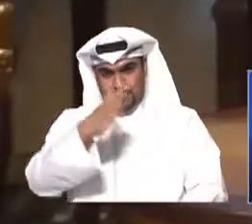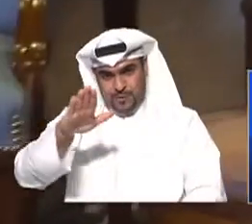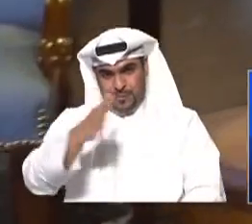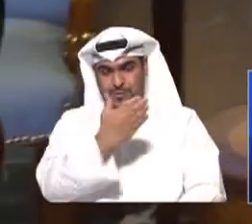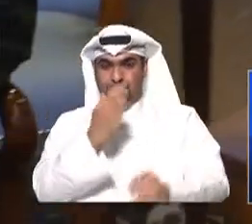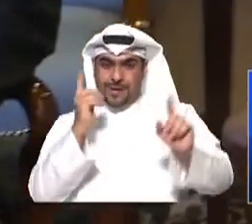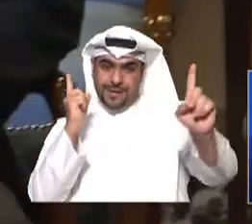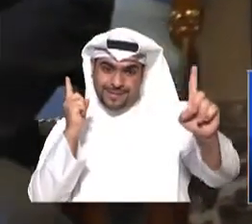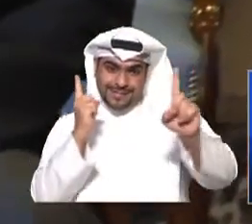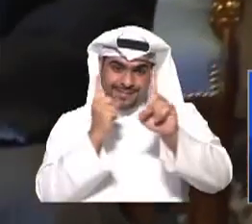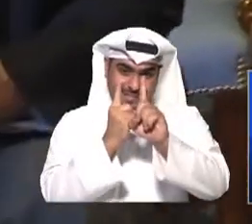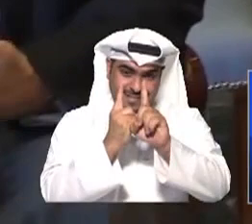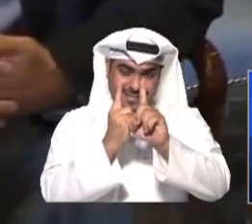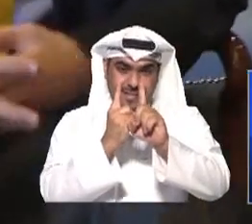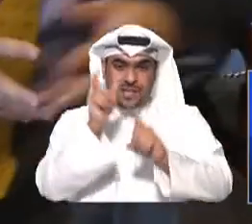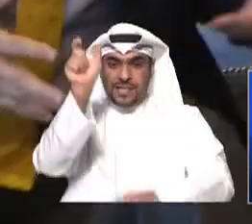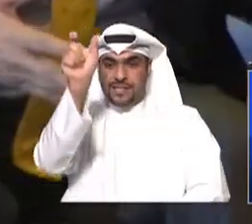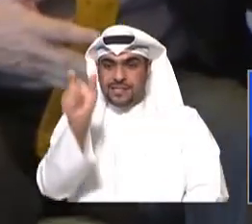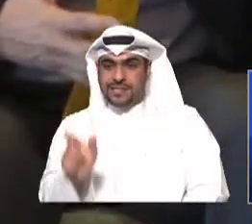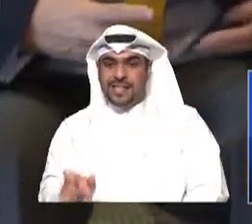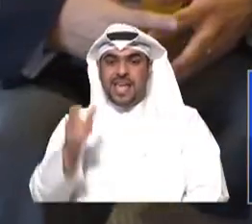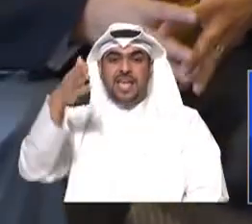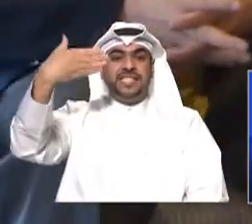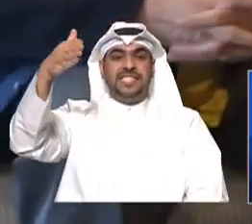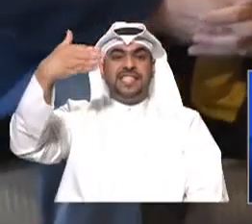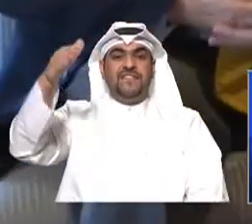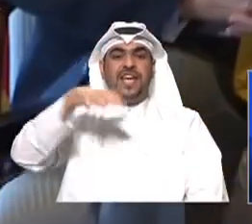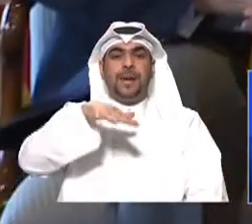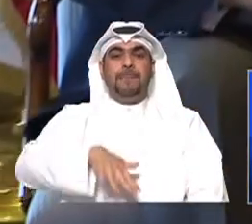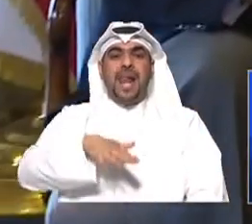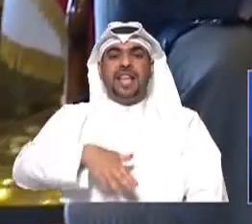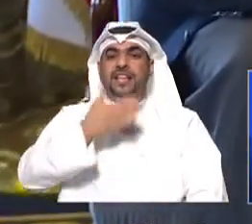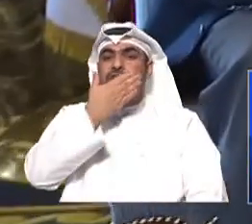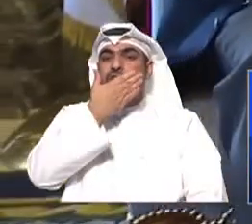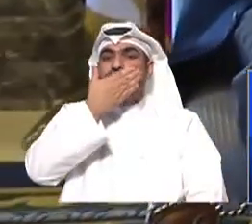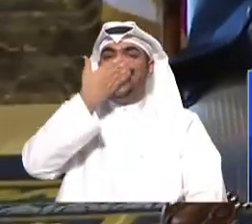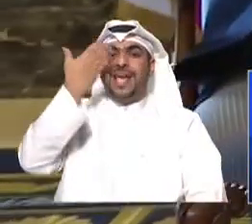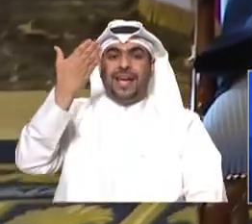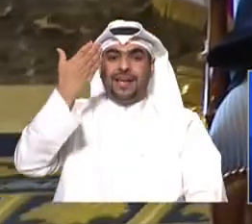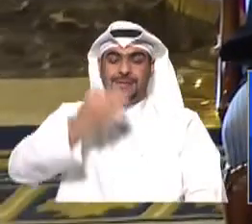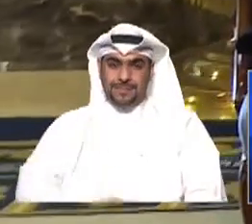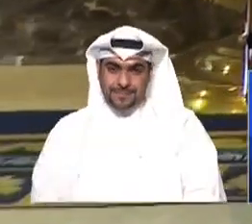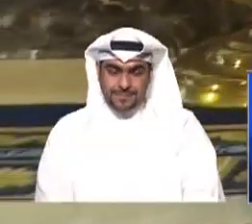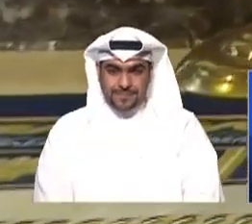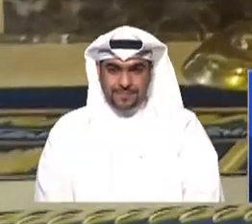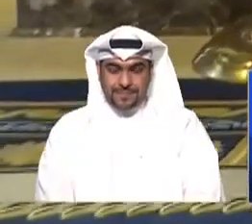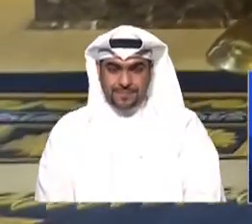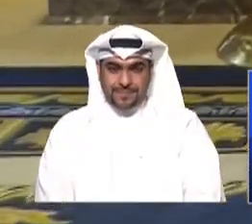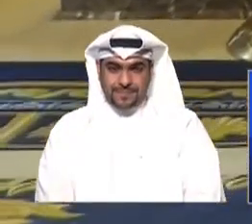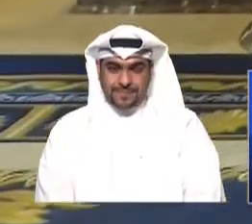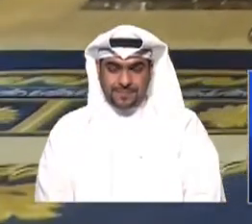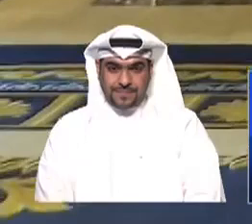سفير جمهورية التشيك الصديقة لدى دولة الكويت مارتن دوفراك.